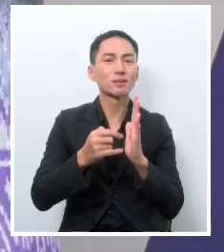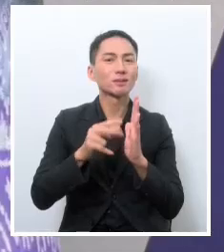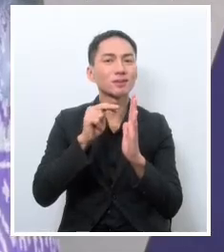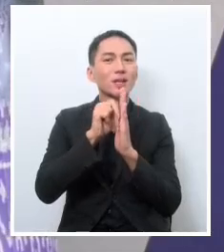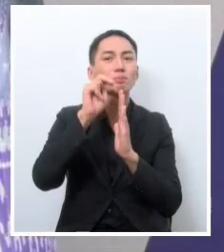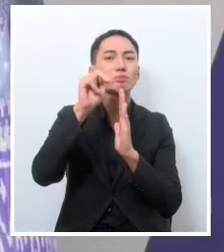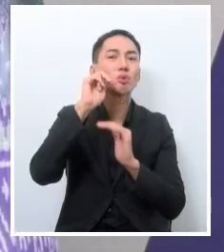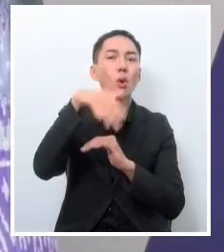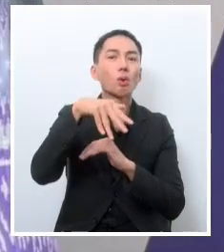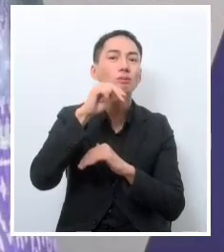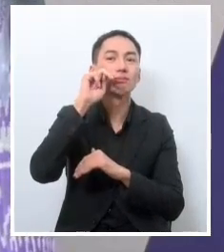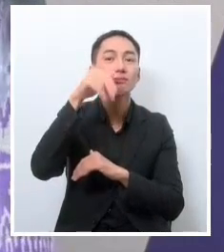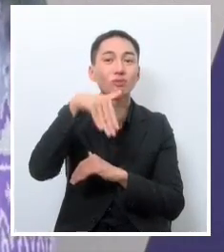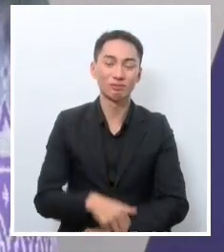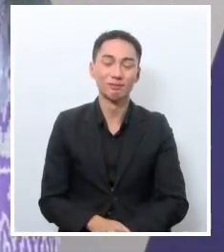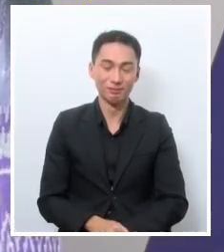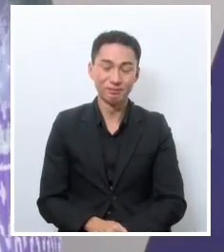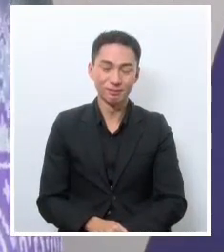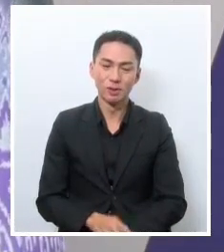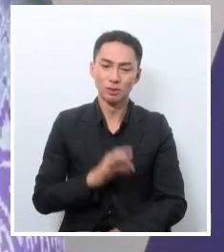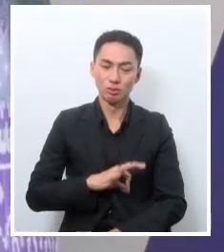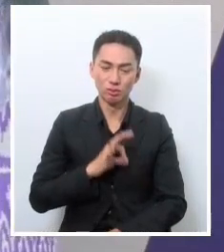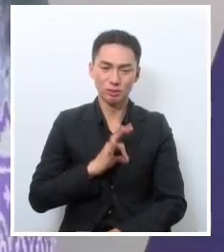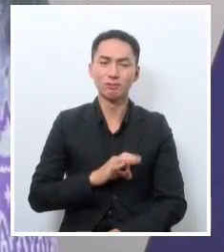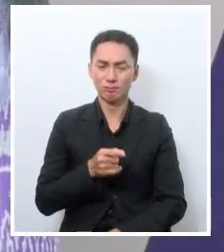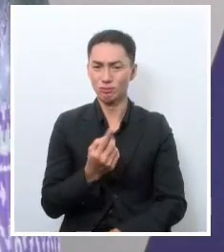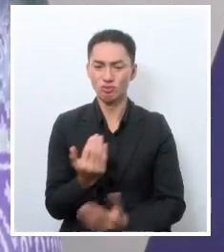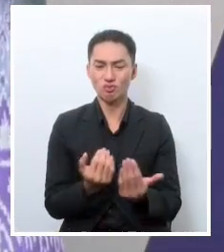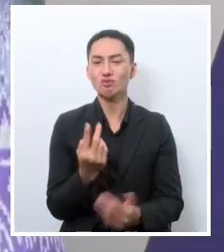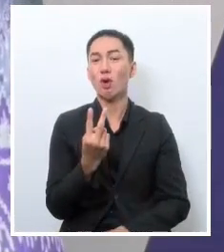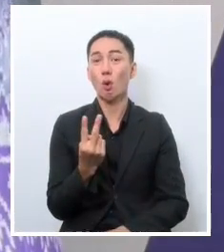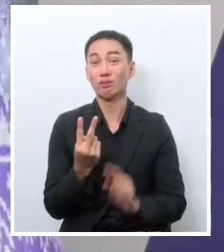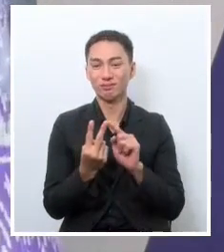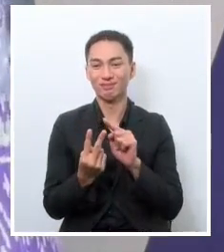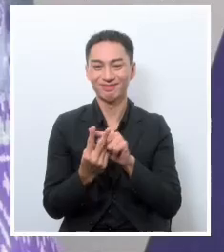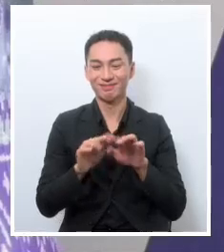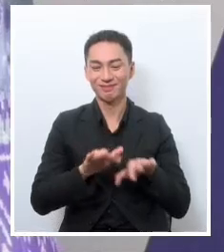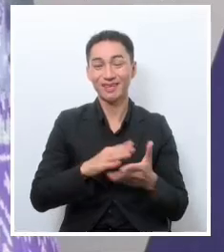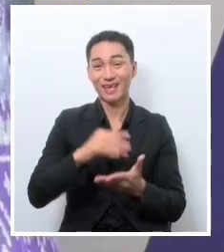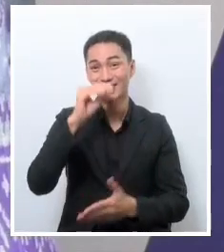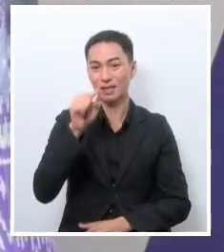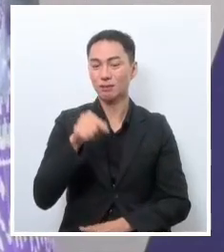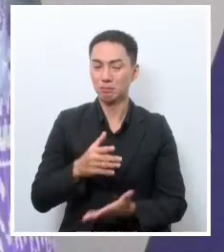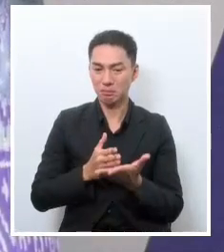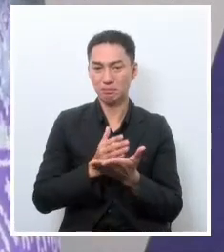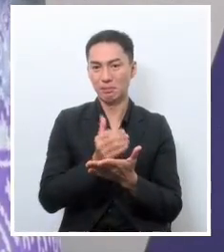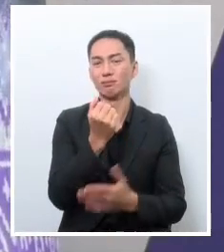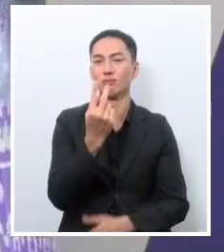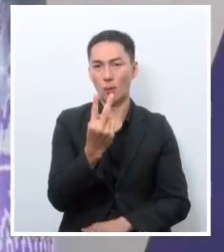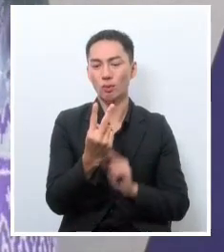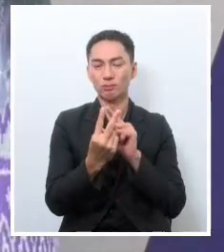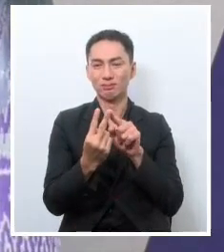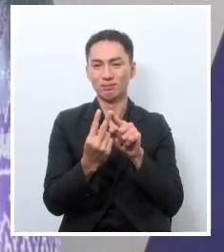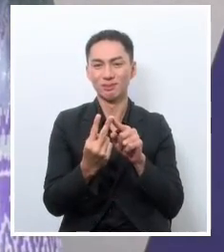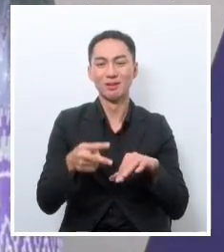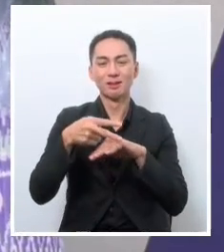รู้สึกภาคภูมิใจครับที่อ่าลูกๆนะครับทั้ง 2คนนะครับได้ผ่านเข้ามาในรอบนี้ครับเพราะว่าเราก็เป็นนักเรียนจาก